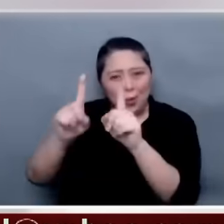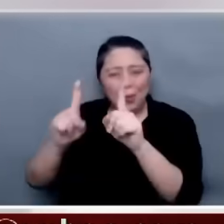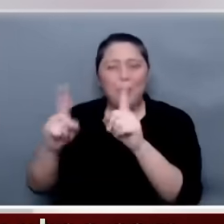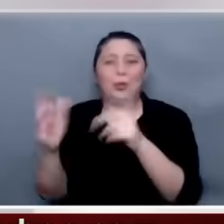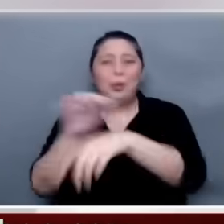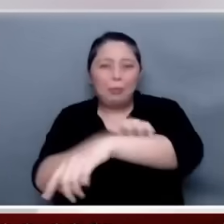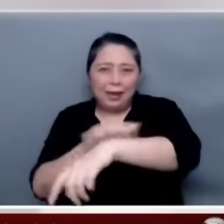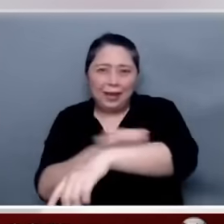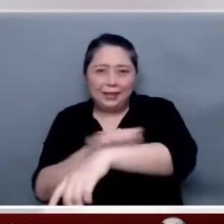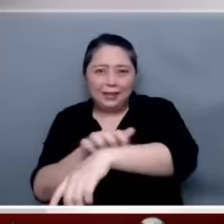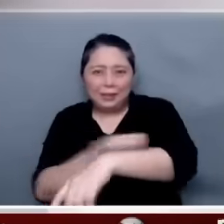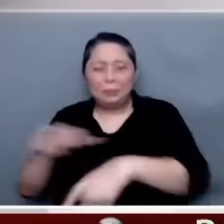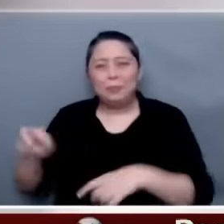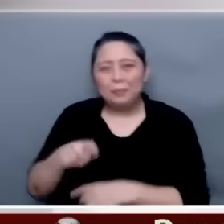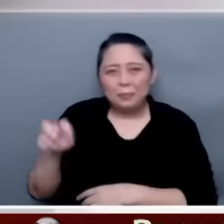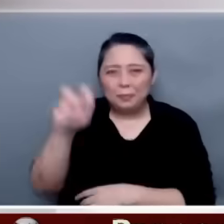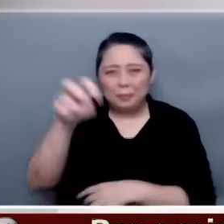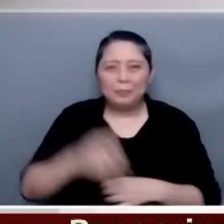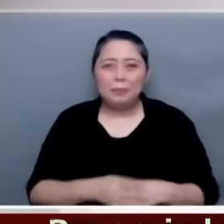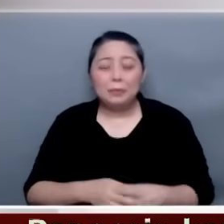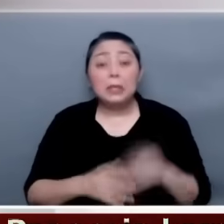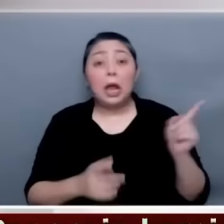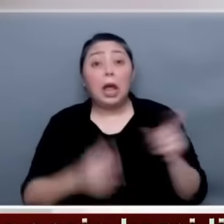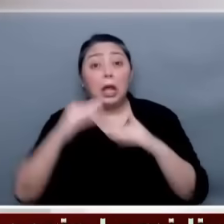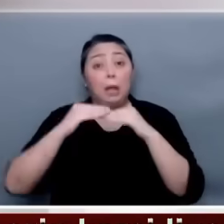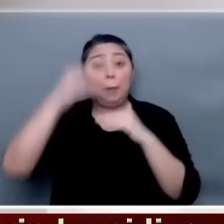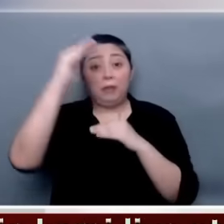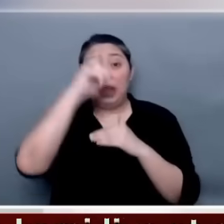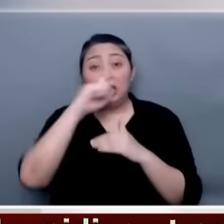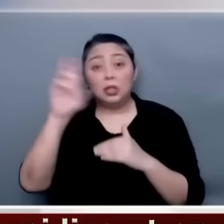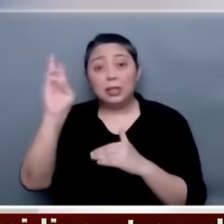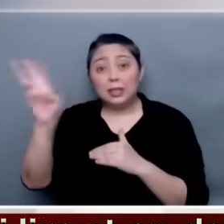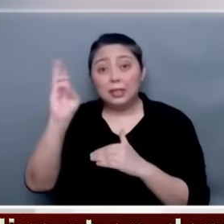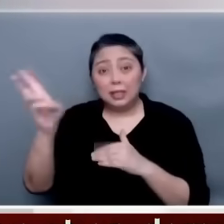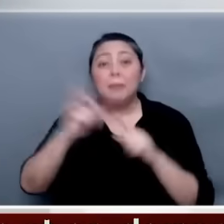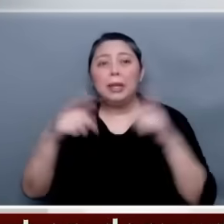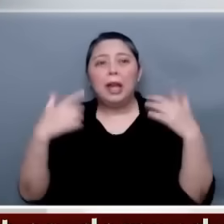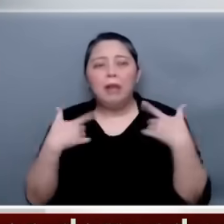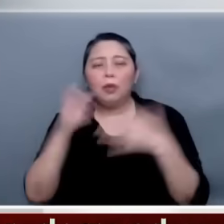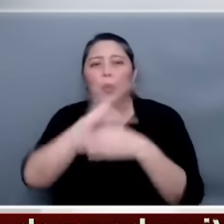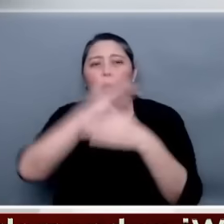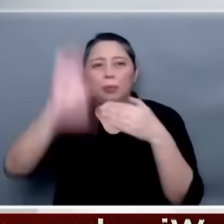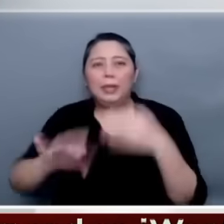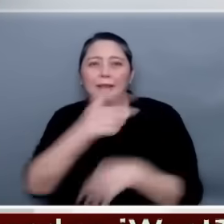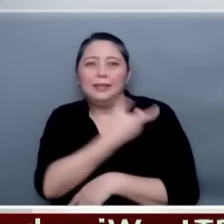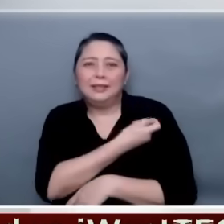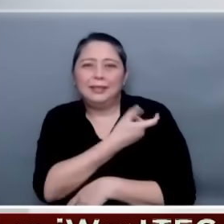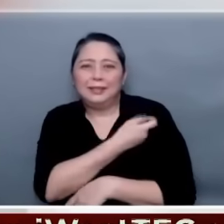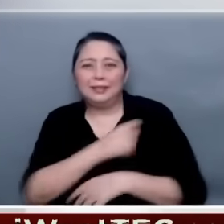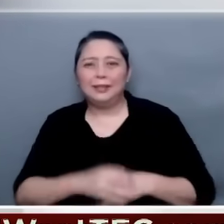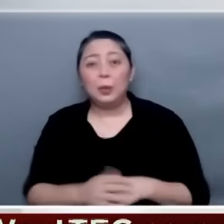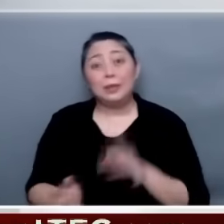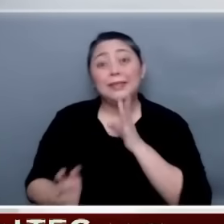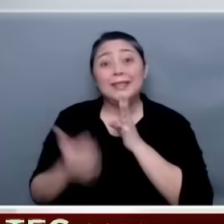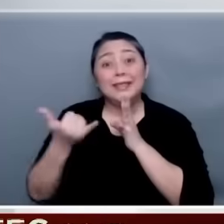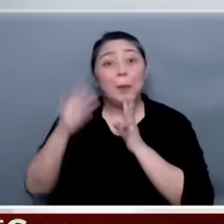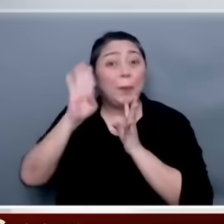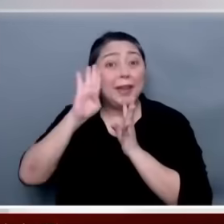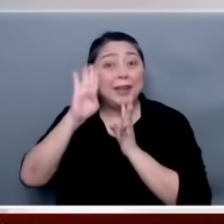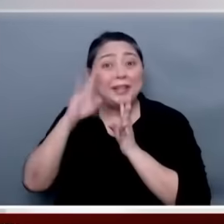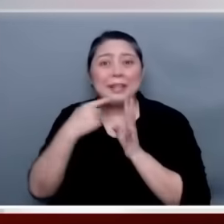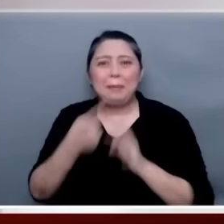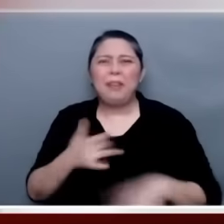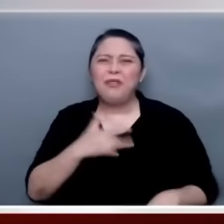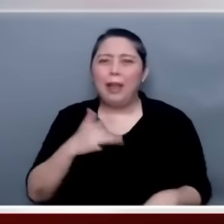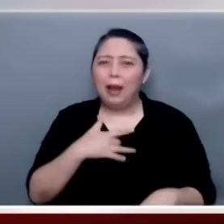si Mang Bayani pero fully vaccinated na siya at kanyang pamilya. Parang ibon na nakalaya na. Yung nakulong ka sa